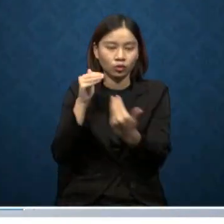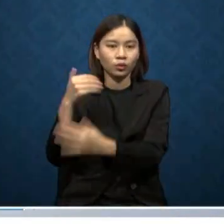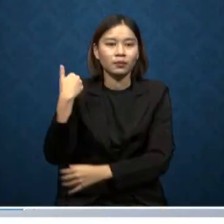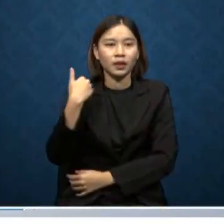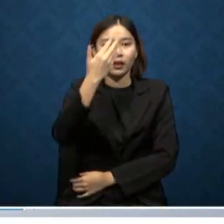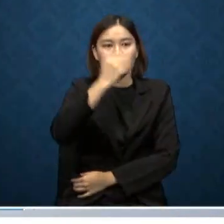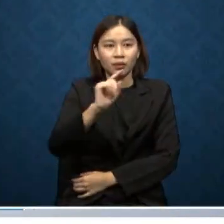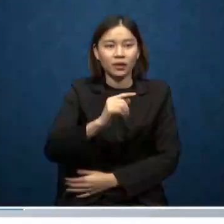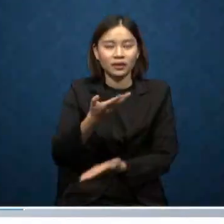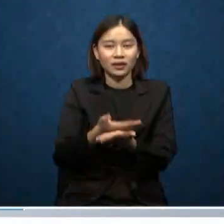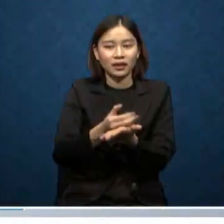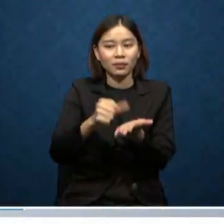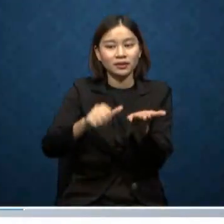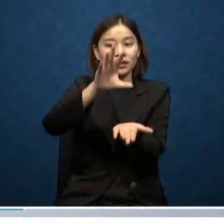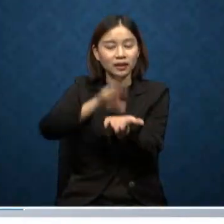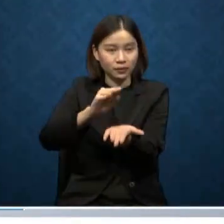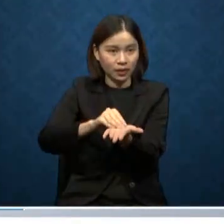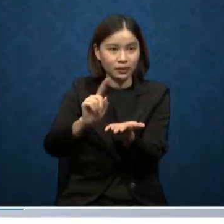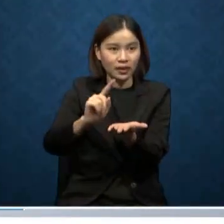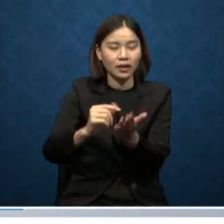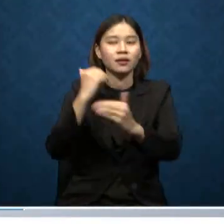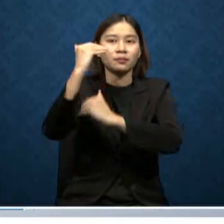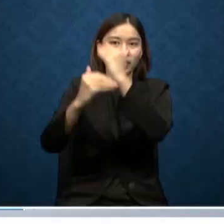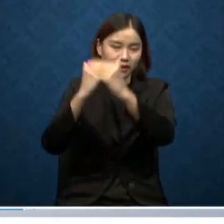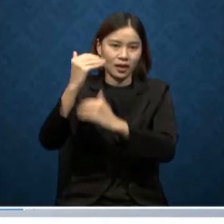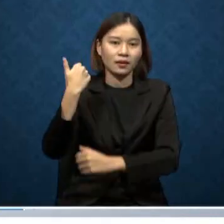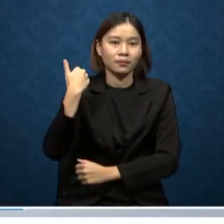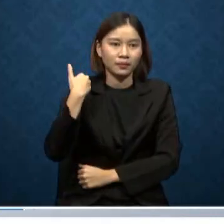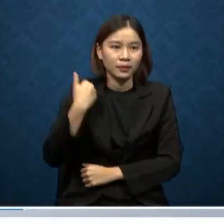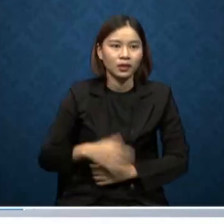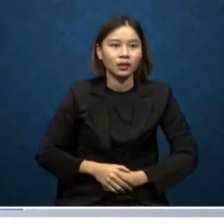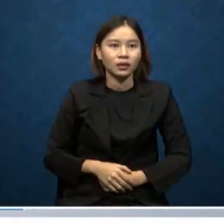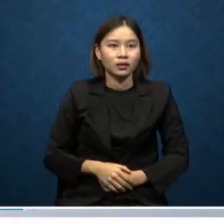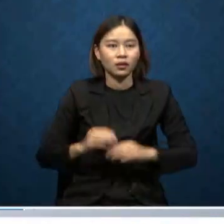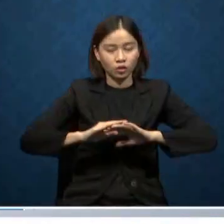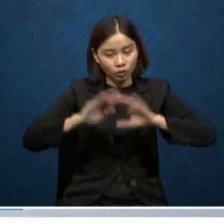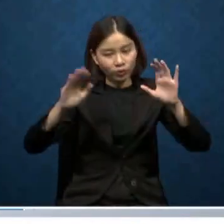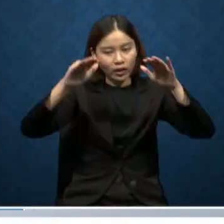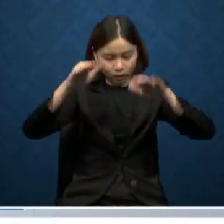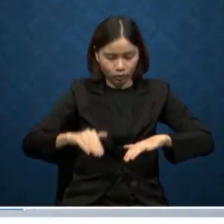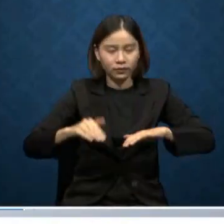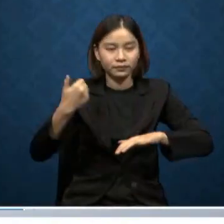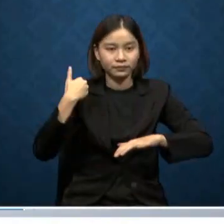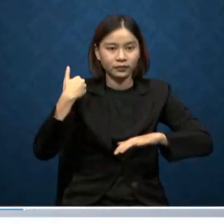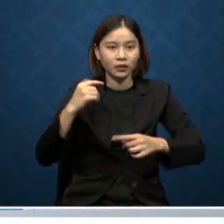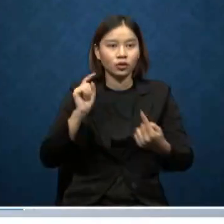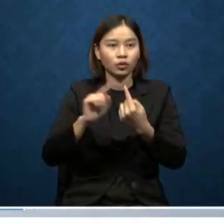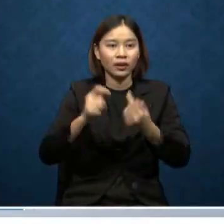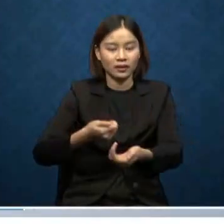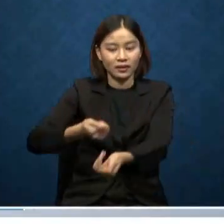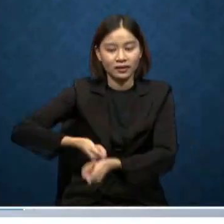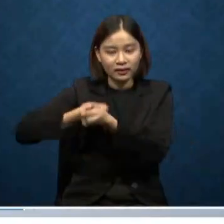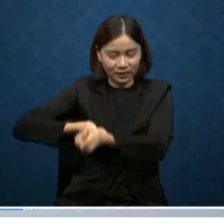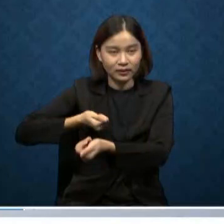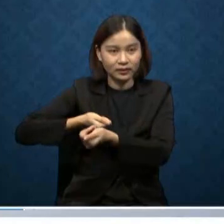เพรวามนเป็การเกบปสในอาราที่เก้าหน้าครับแล้วก็มีการยกเว้นรถห formulationอสมควร ไม่วจะเป็ผ้าการเกศท